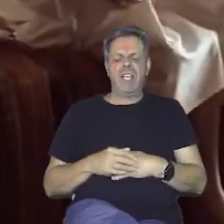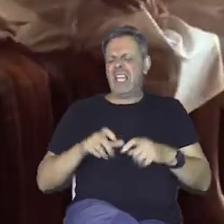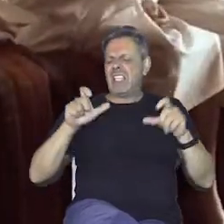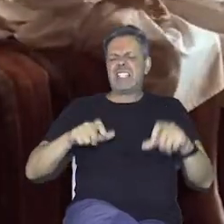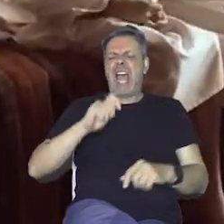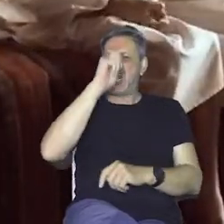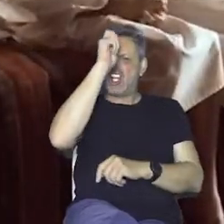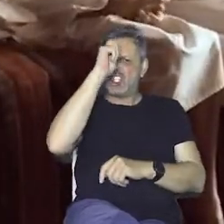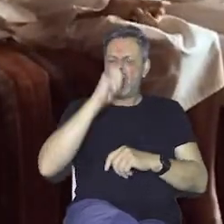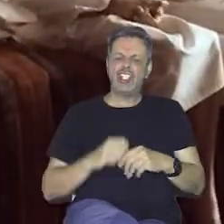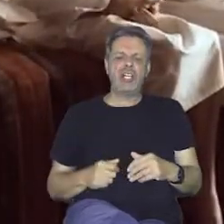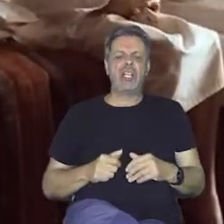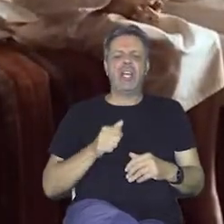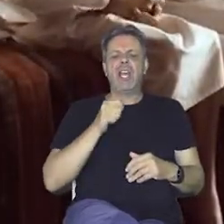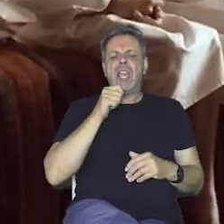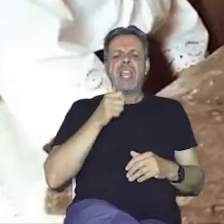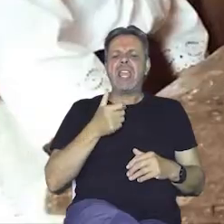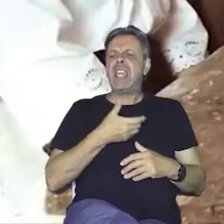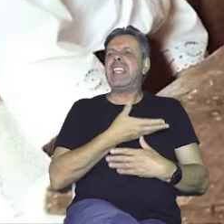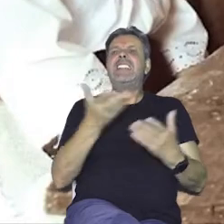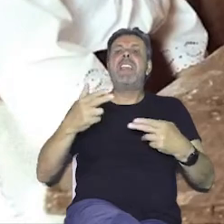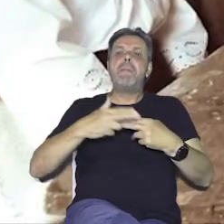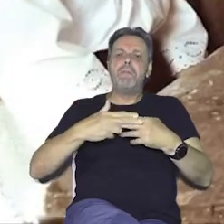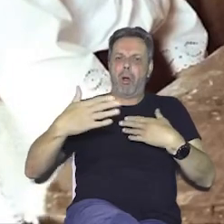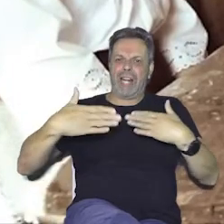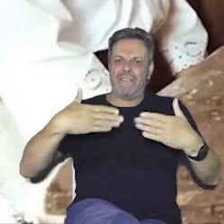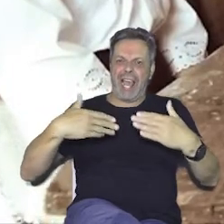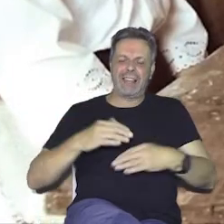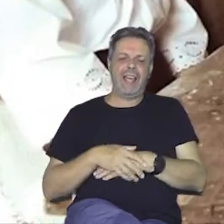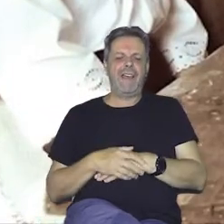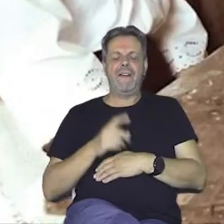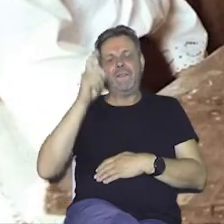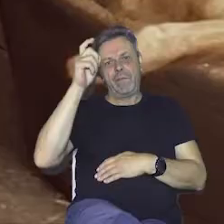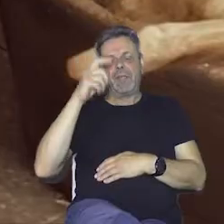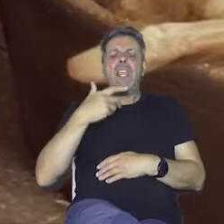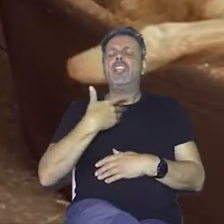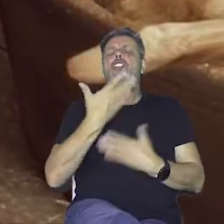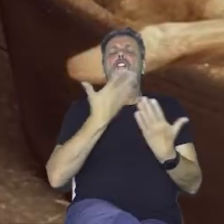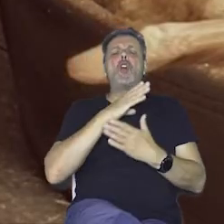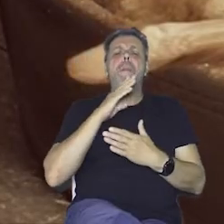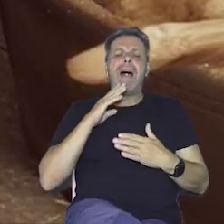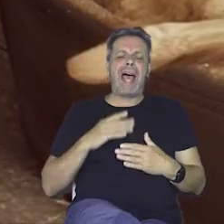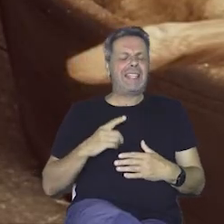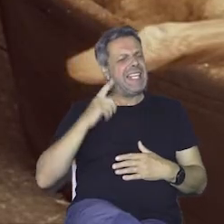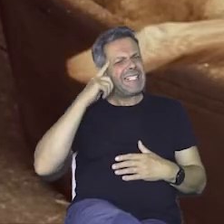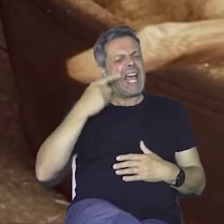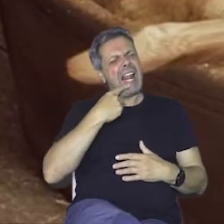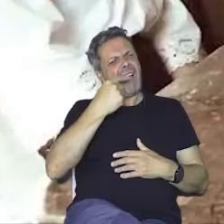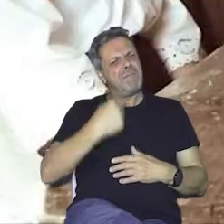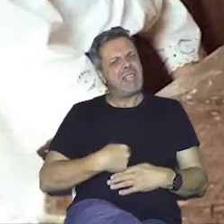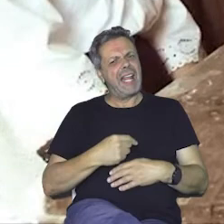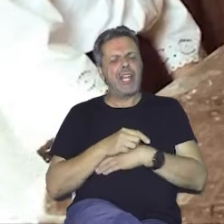stari šešir visi pokraj vrata. I što mati znala mi je